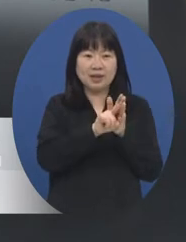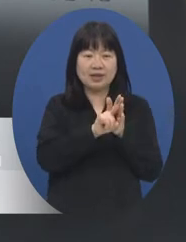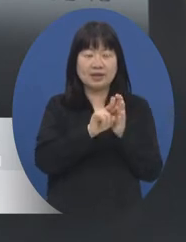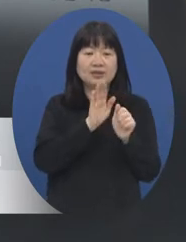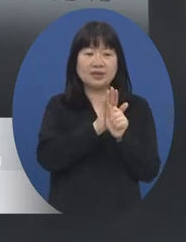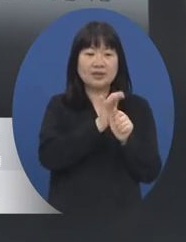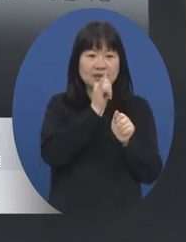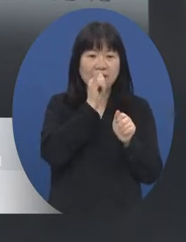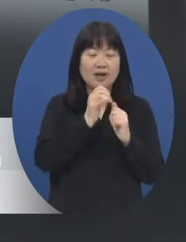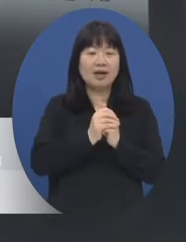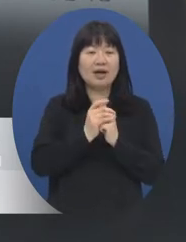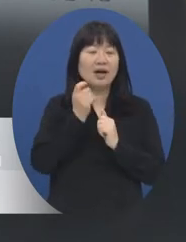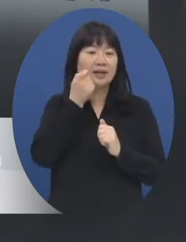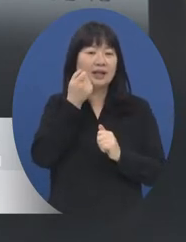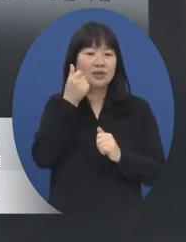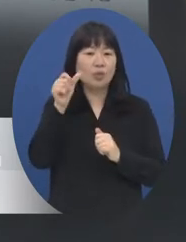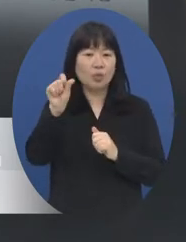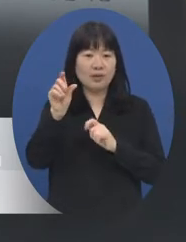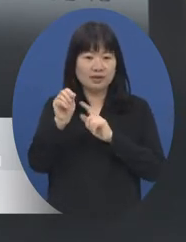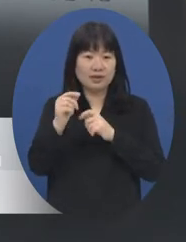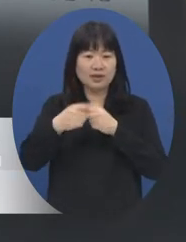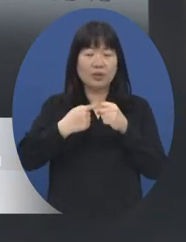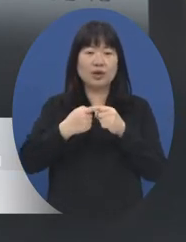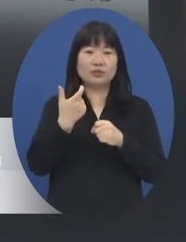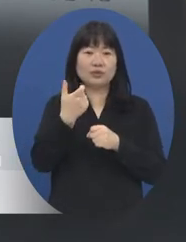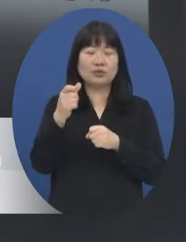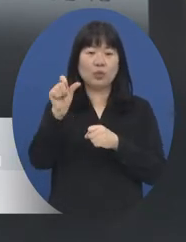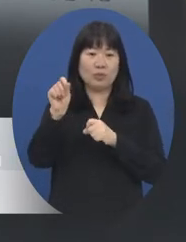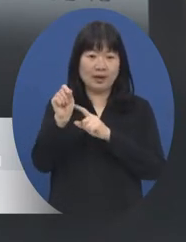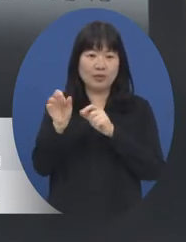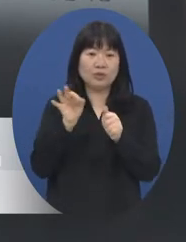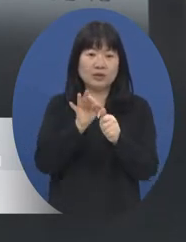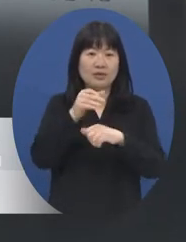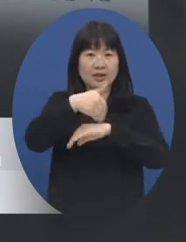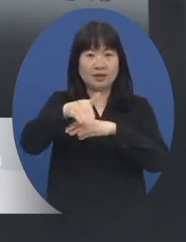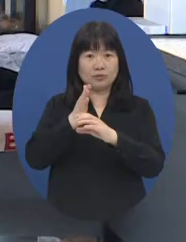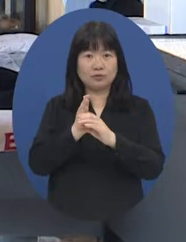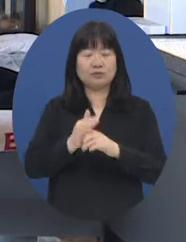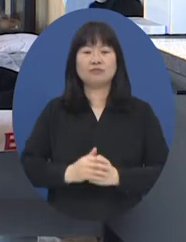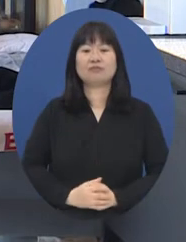60만원에 생활지원 수당을 지급합니다 최창수 기자입니다